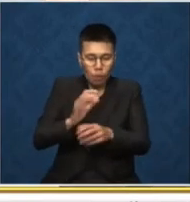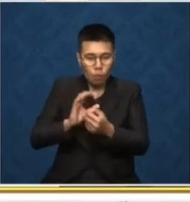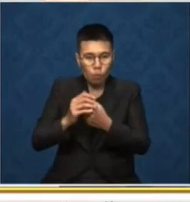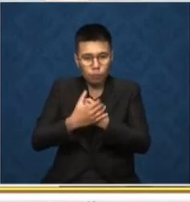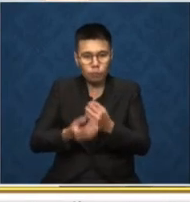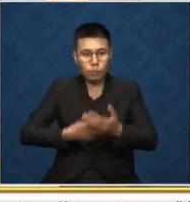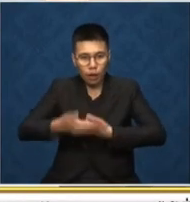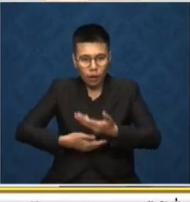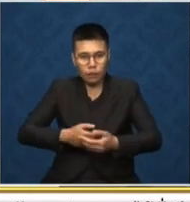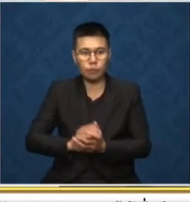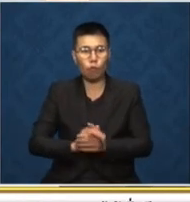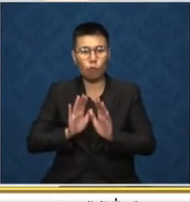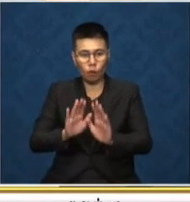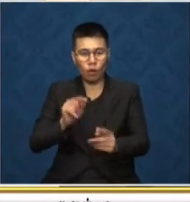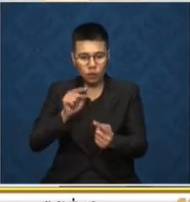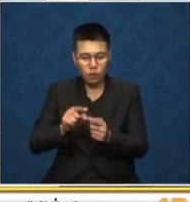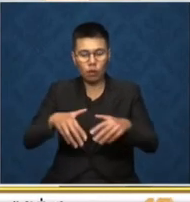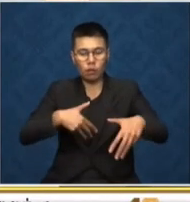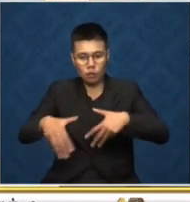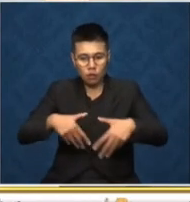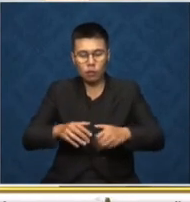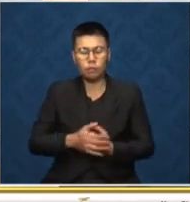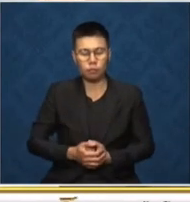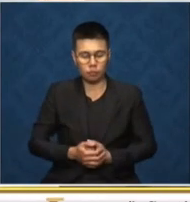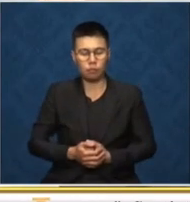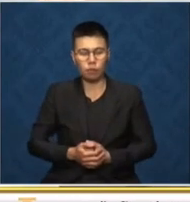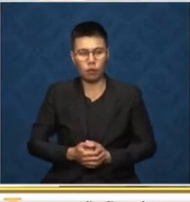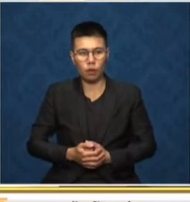ครับถึงเรื่องความเดือดร้อนของพ่อแม่พี่น้องใน